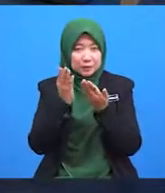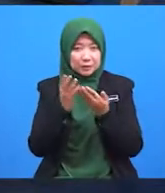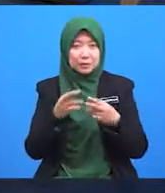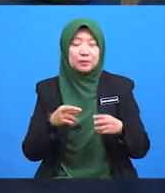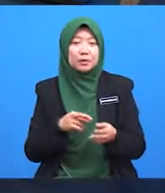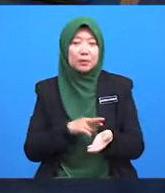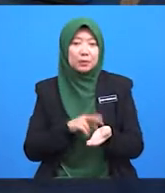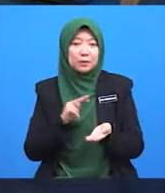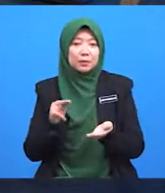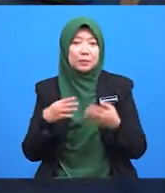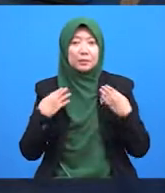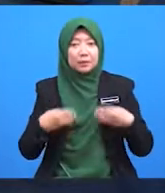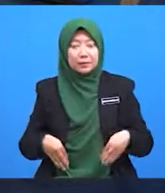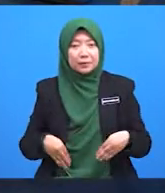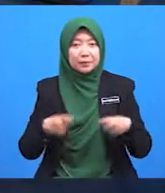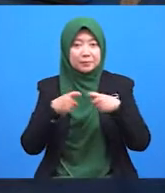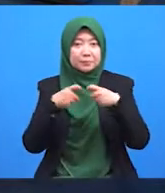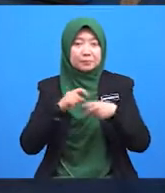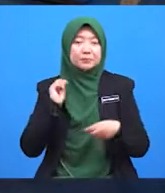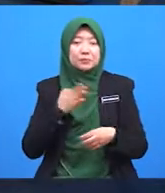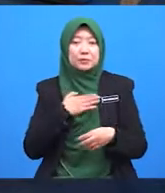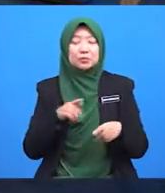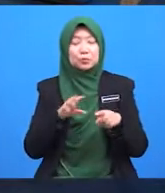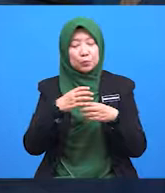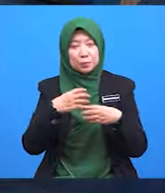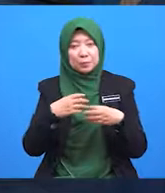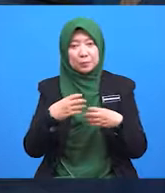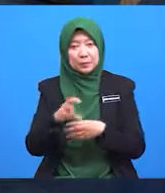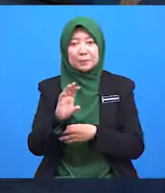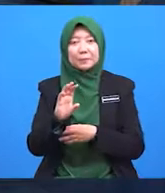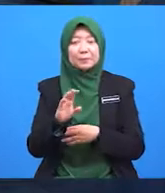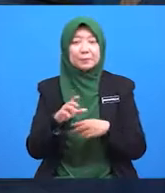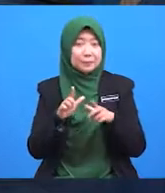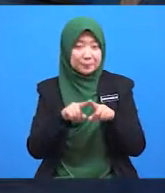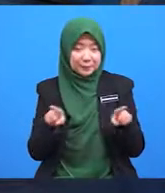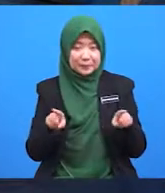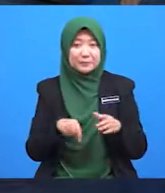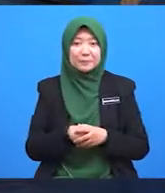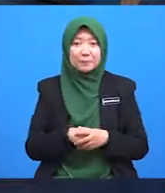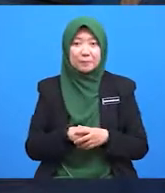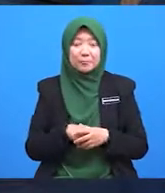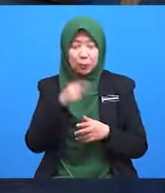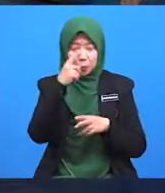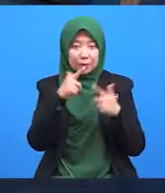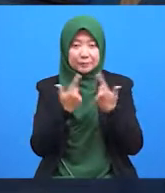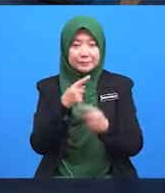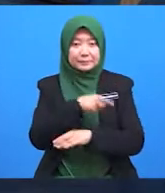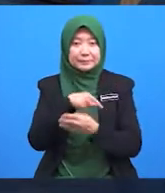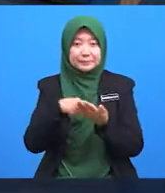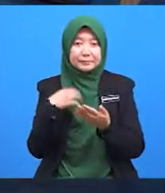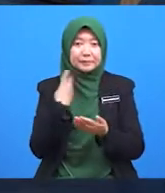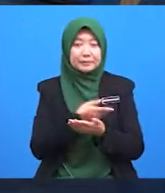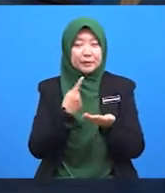badan elektroterapi, cuma rawatan dan mesin sahaja yang berbeza. Untuk kelas hari ini, kita